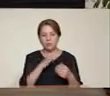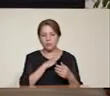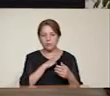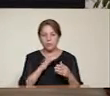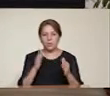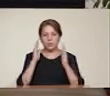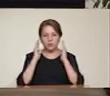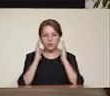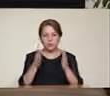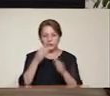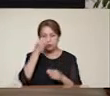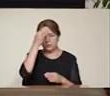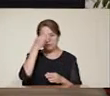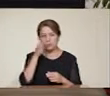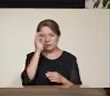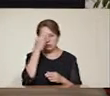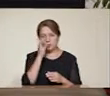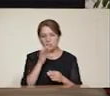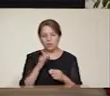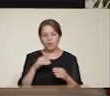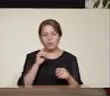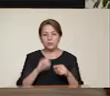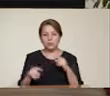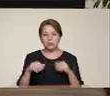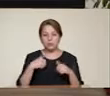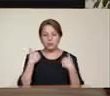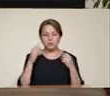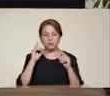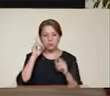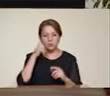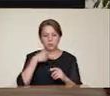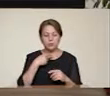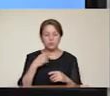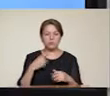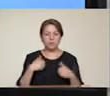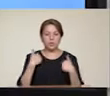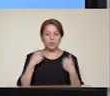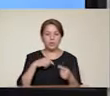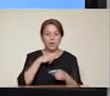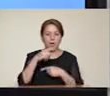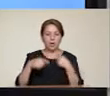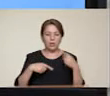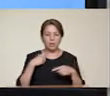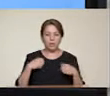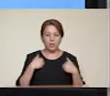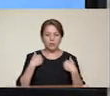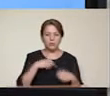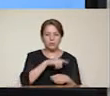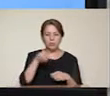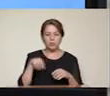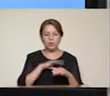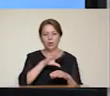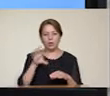harakati, notekis harakati, tezlanuvchan harakati, sekinlanuvchan harakati, aylanma harakati bularning